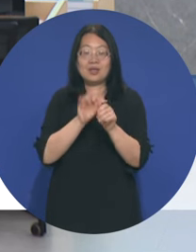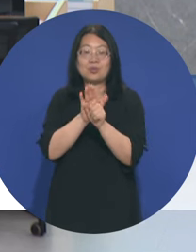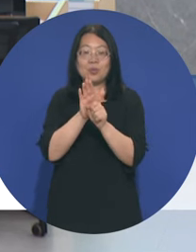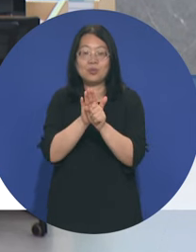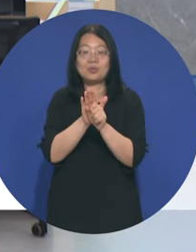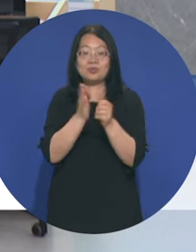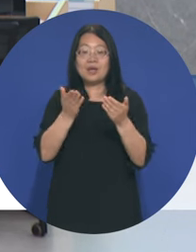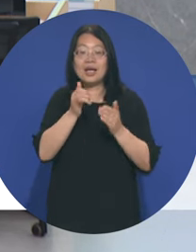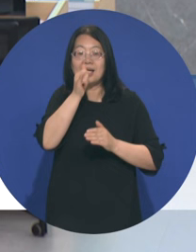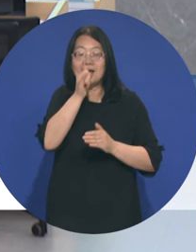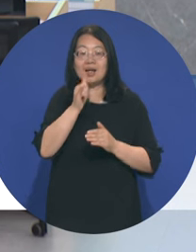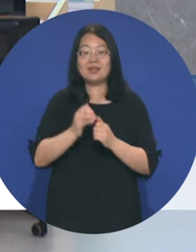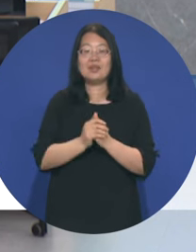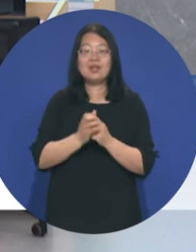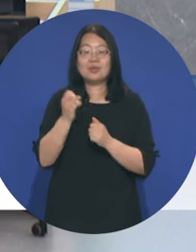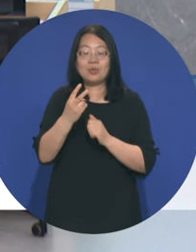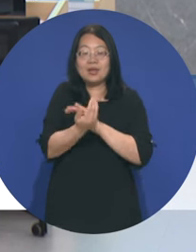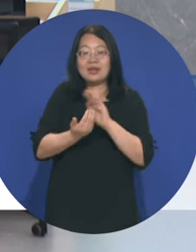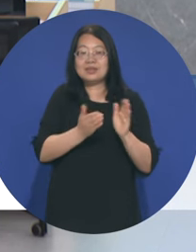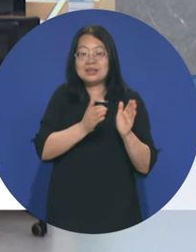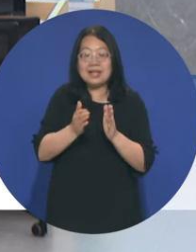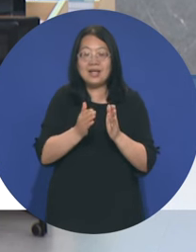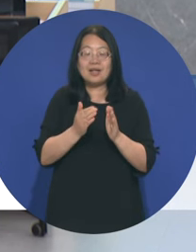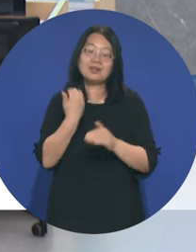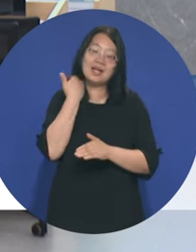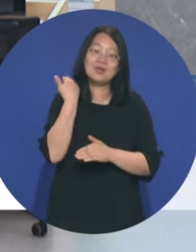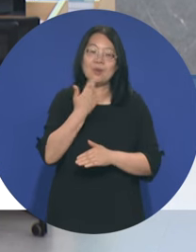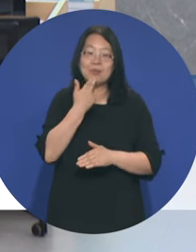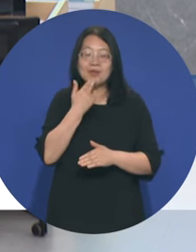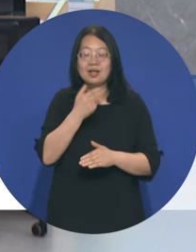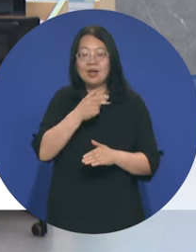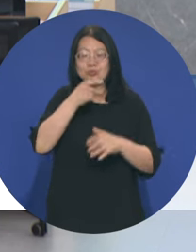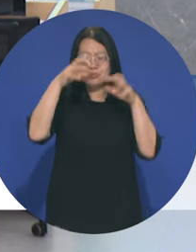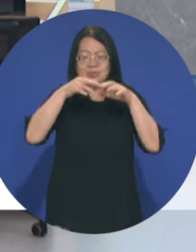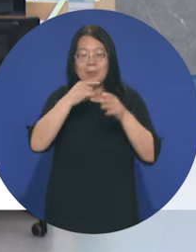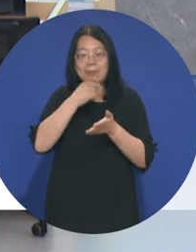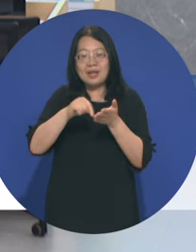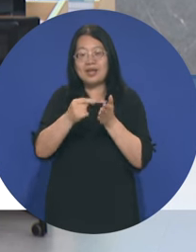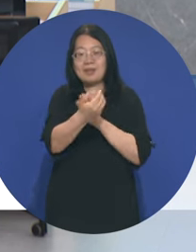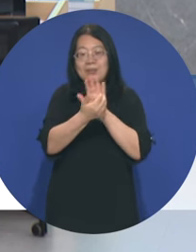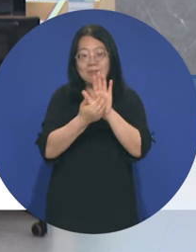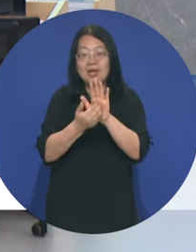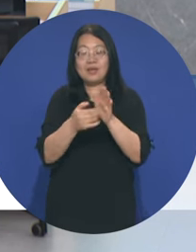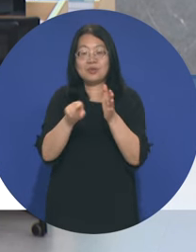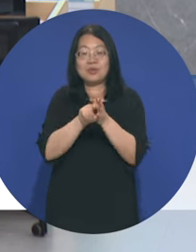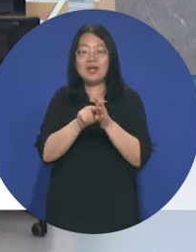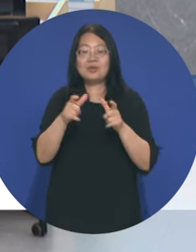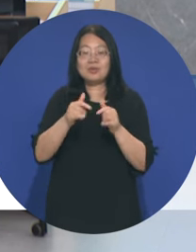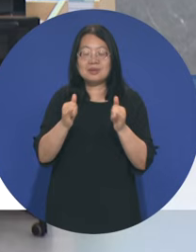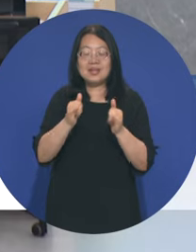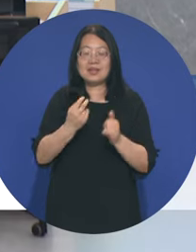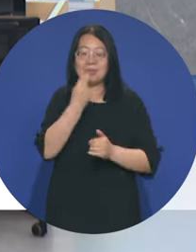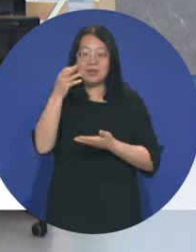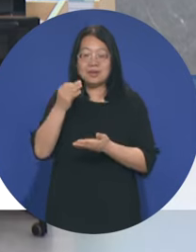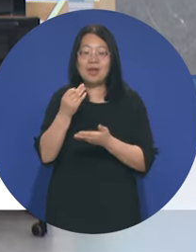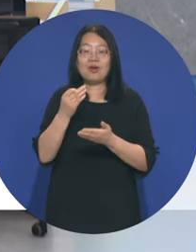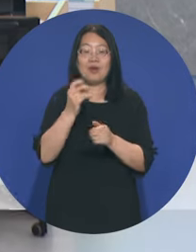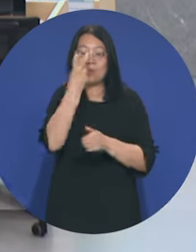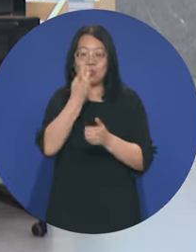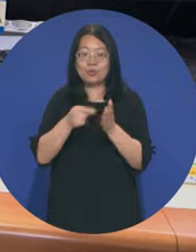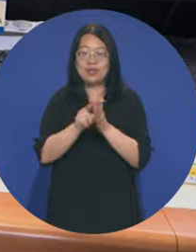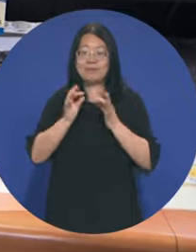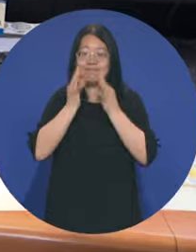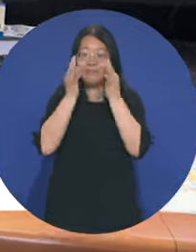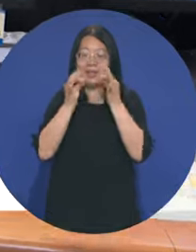수 있습니다. 현장에서 작동하는 선제적이고 사각지대 없는 풍수의 대책을 통해 도민의 생명과 재산을 보호하기 위해 최선을